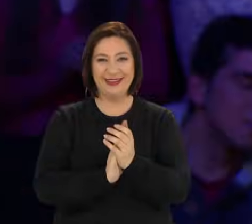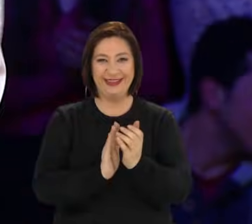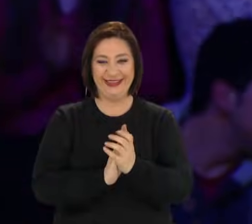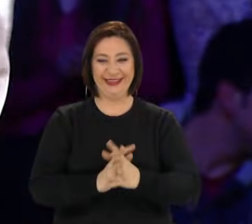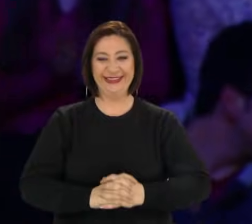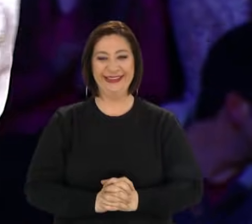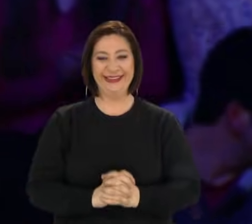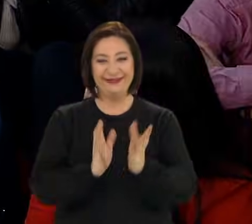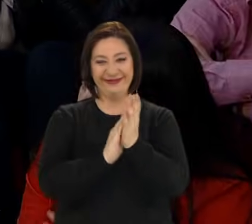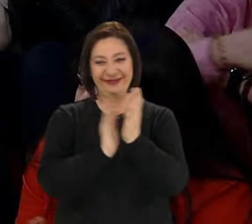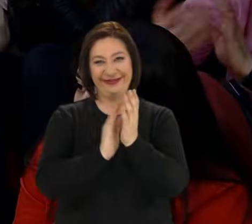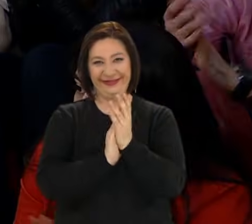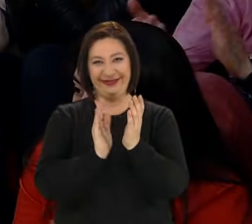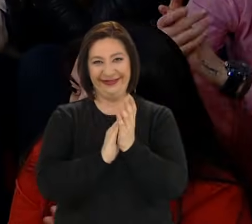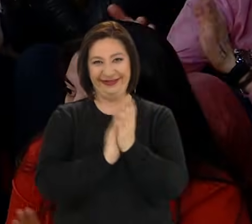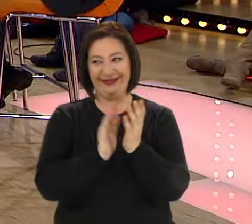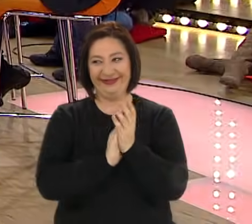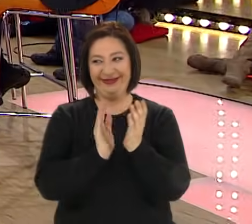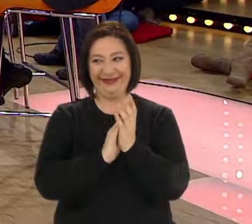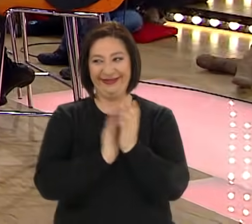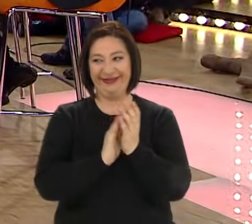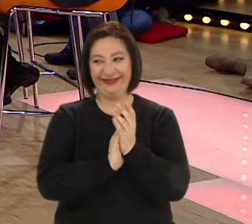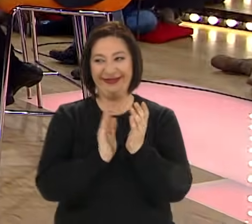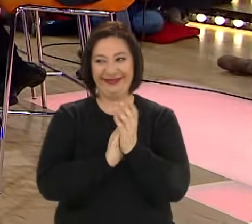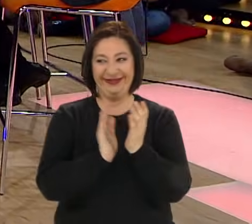var ya. Eyvallah. Siz de öpeceğiz.